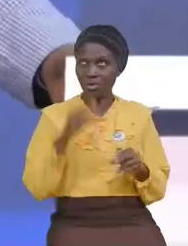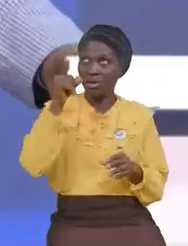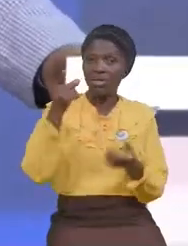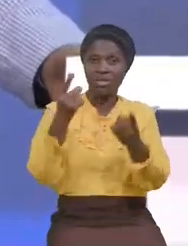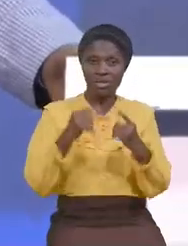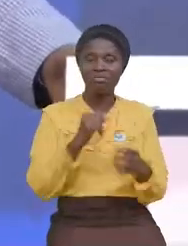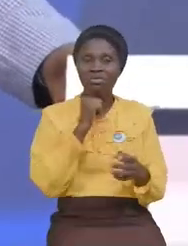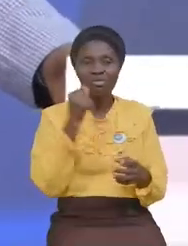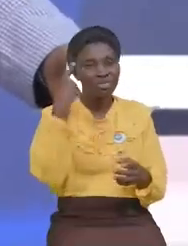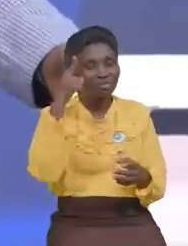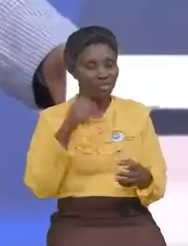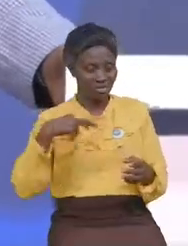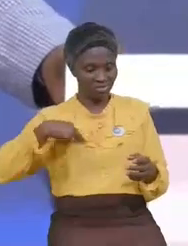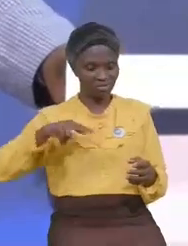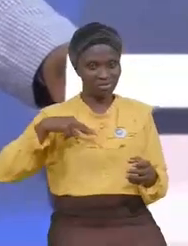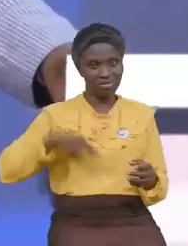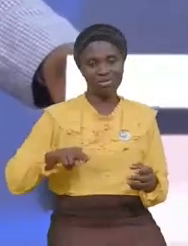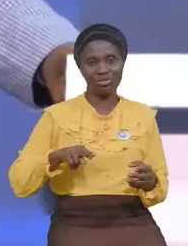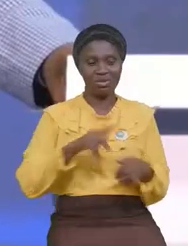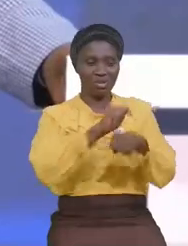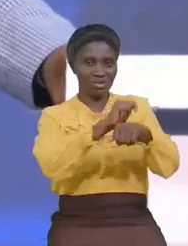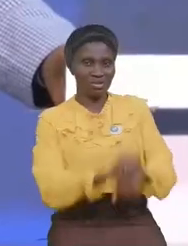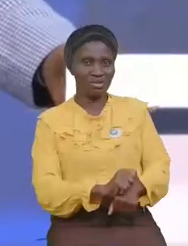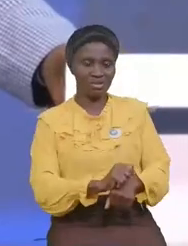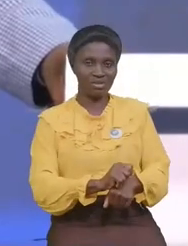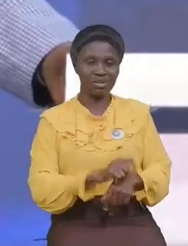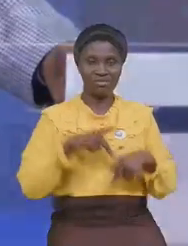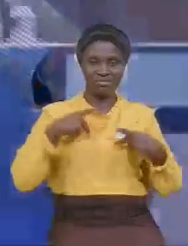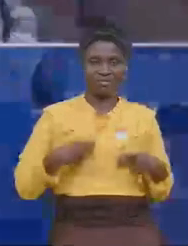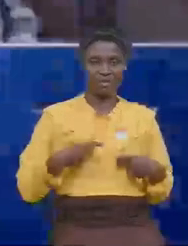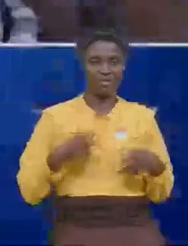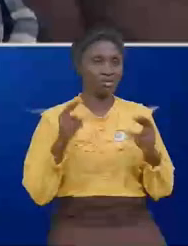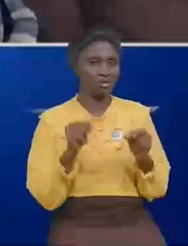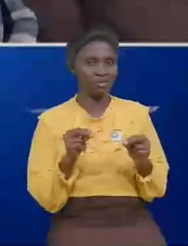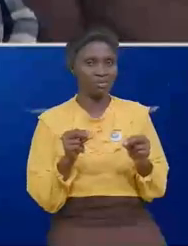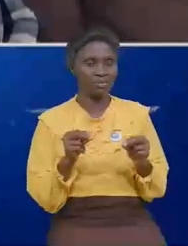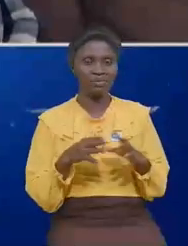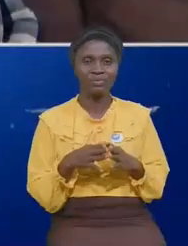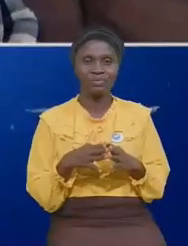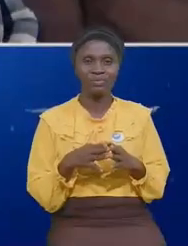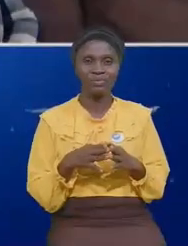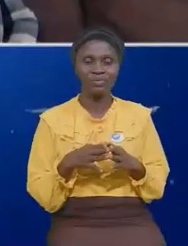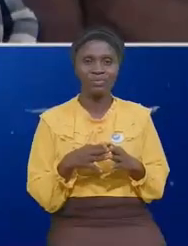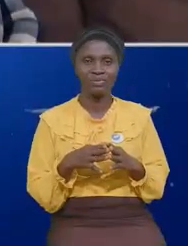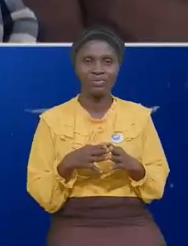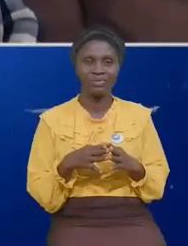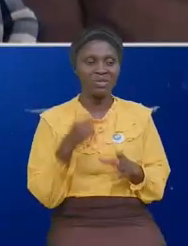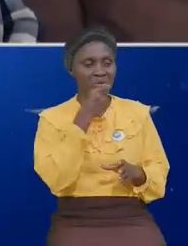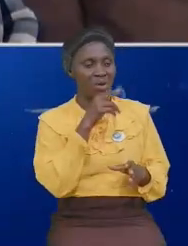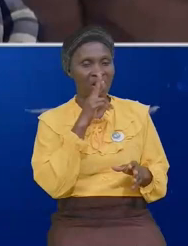qui se fait juste. Il est venu non pour le pharisien traditionnellement